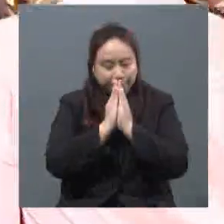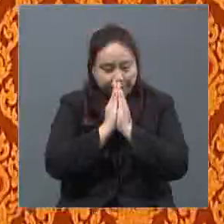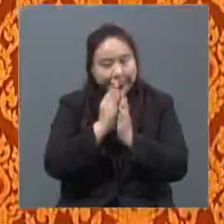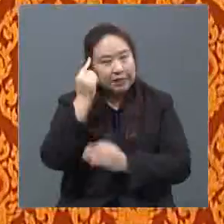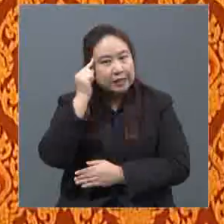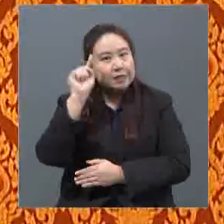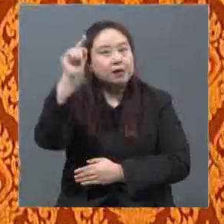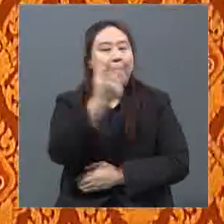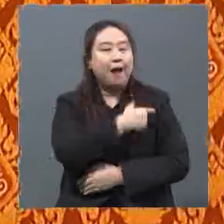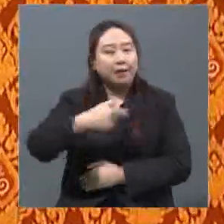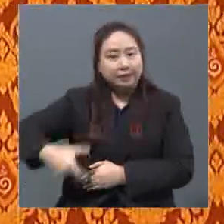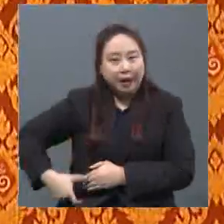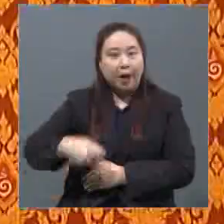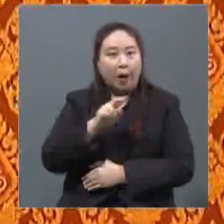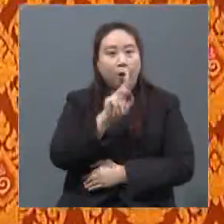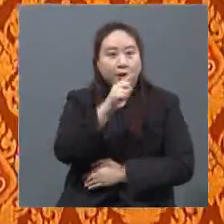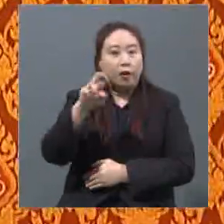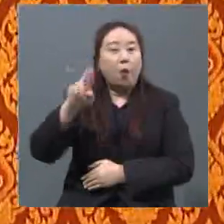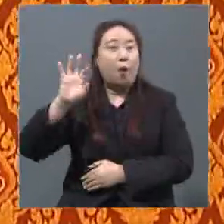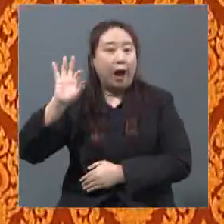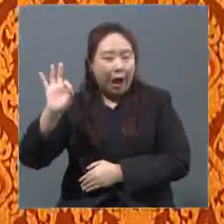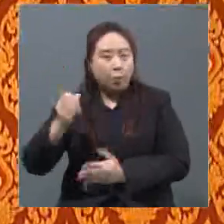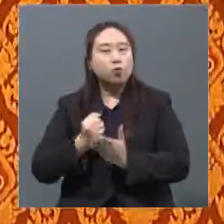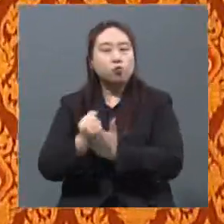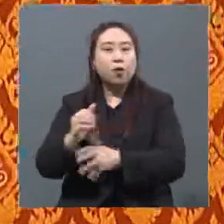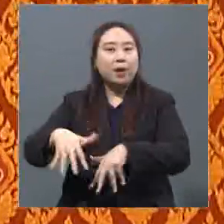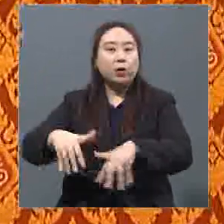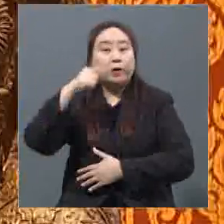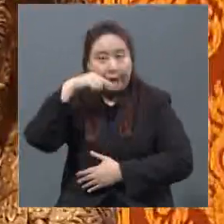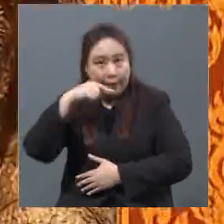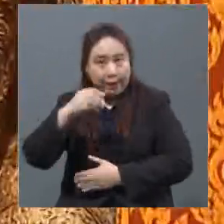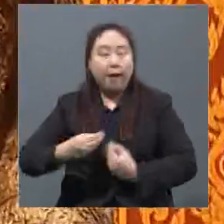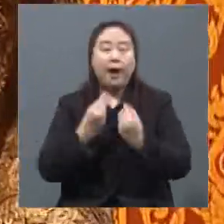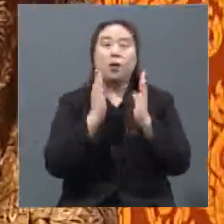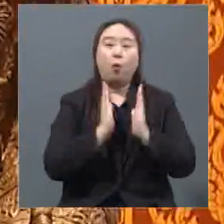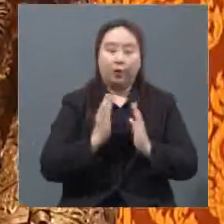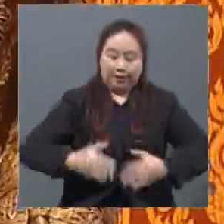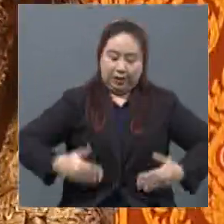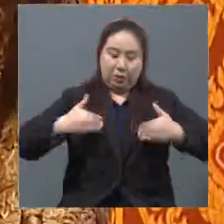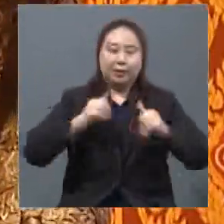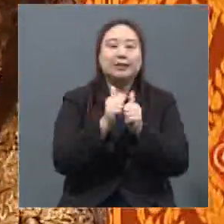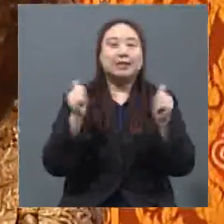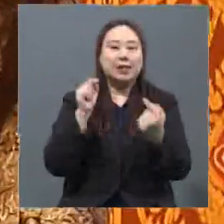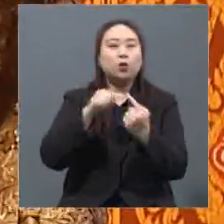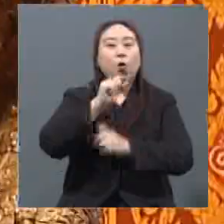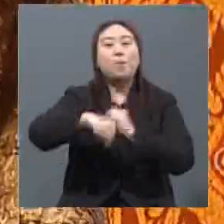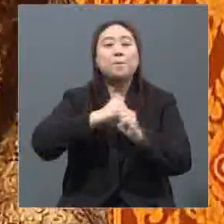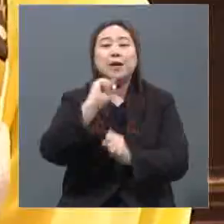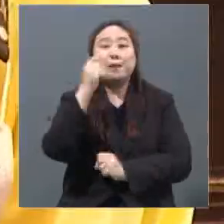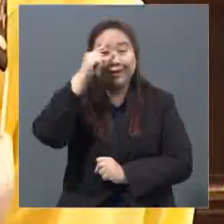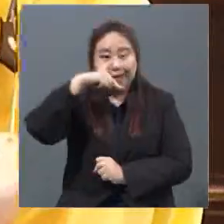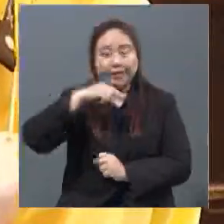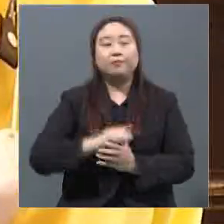องค์ทรงมีต่อปวงชนชาวไทยและเพื่อเสริมความเป็นสิริมงคลแก่ชีวิตเนื่องในโอกาสวันขึ้นปีใหม่ไทยในช่วงเทศกาล